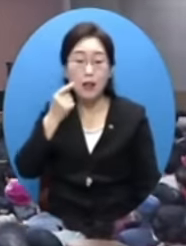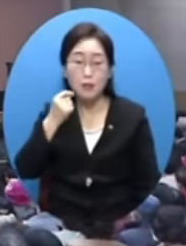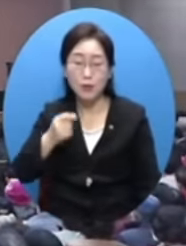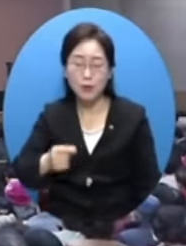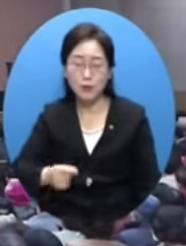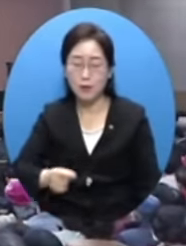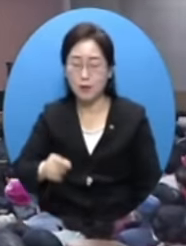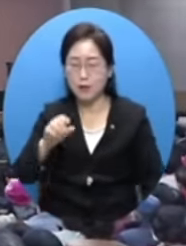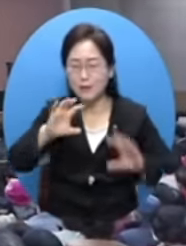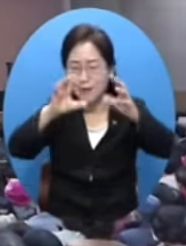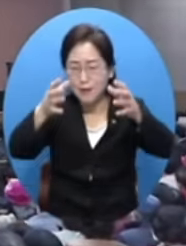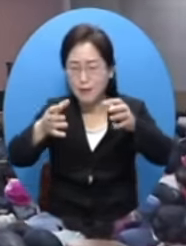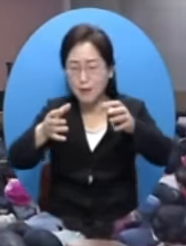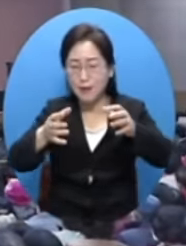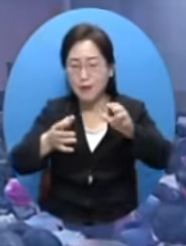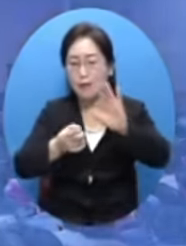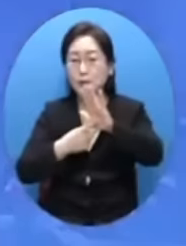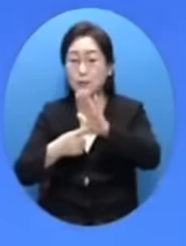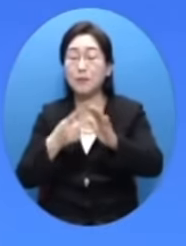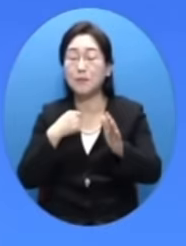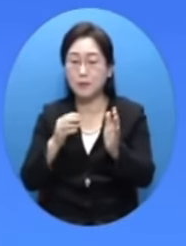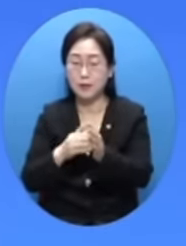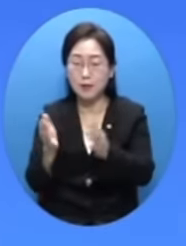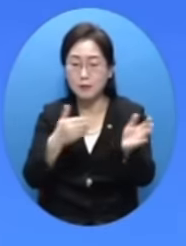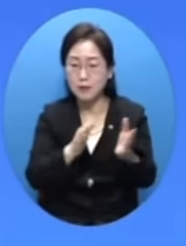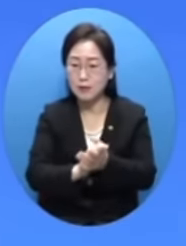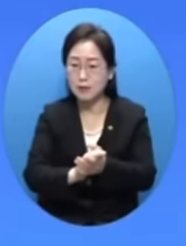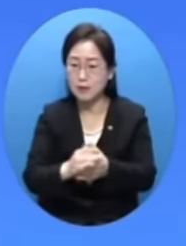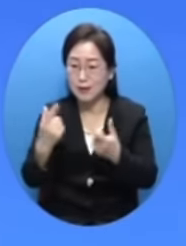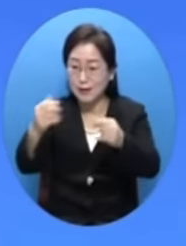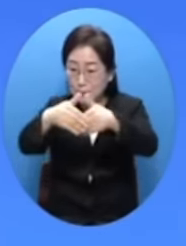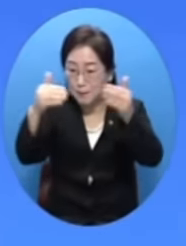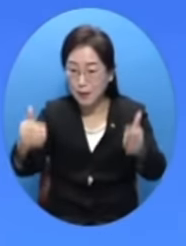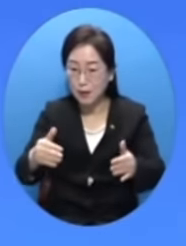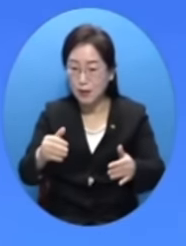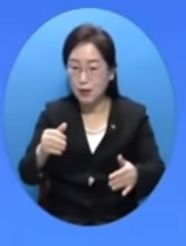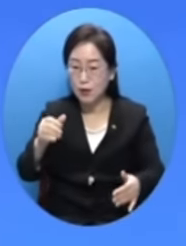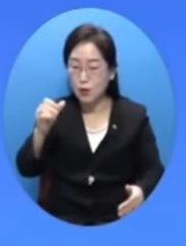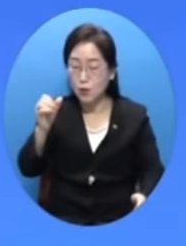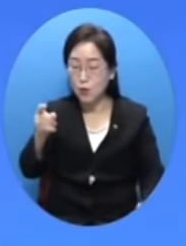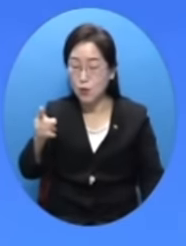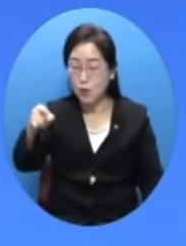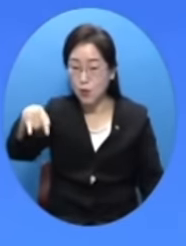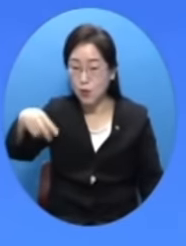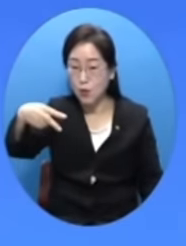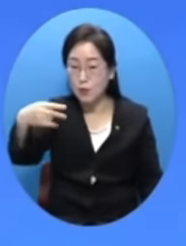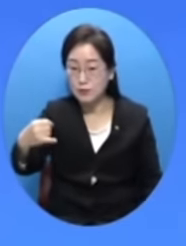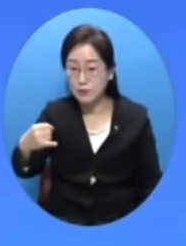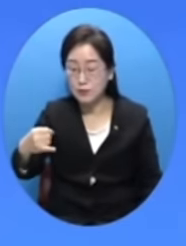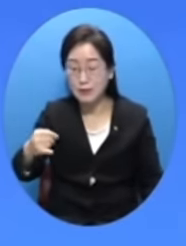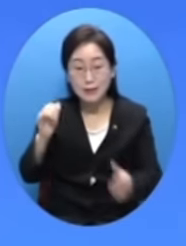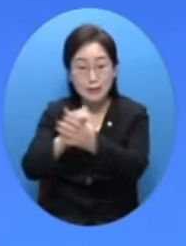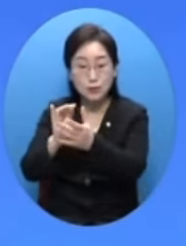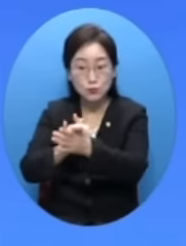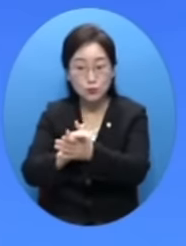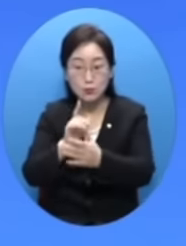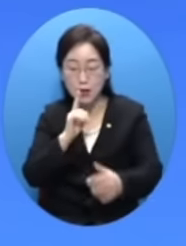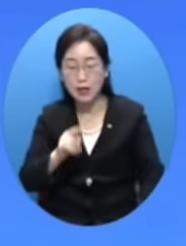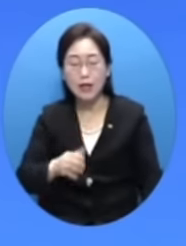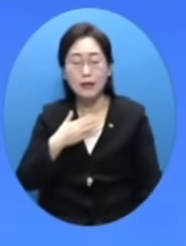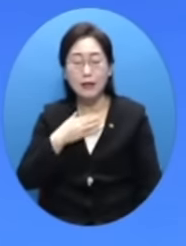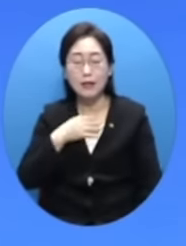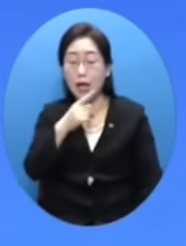때입니다. 그런데 같은 반에 워드워스라고 하는 친구가, 나는 그 옆에 있는